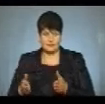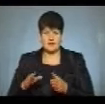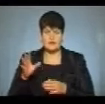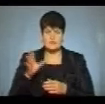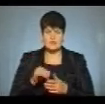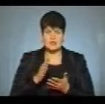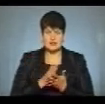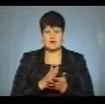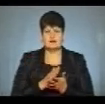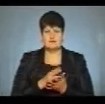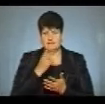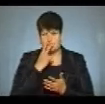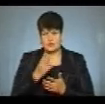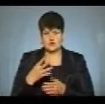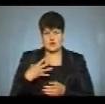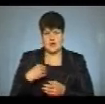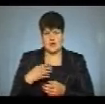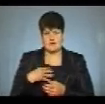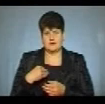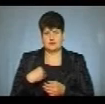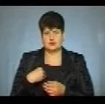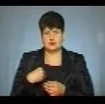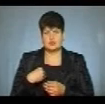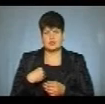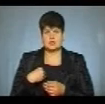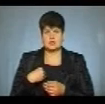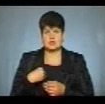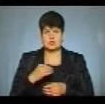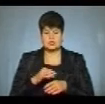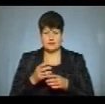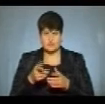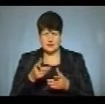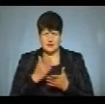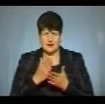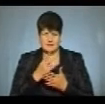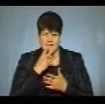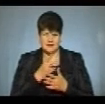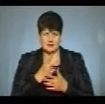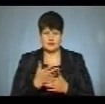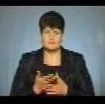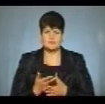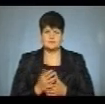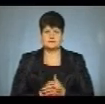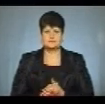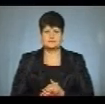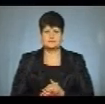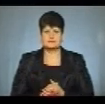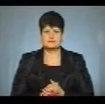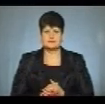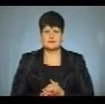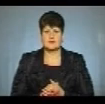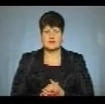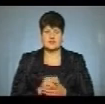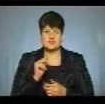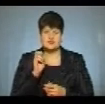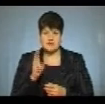є з відходи, що видно, що з львівської шкіри, що капчі реєт, то вон в мішках є, за тим таке. Нарешті все є, і